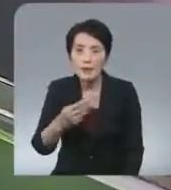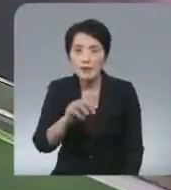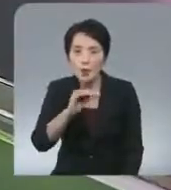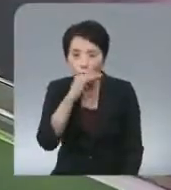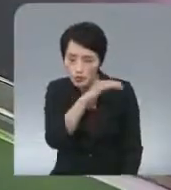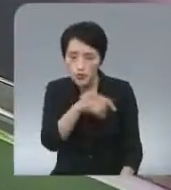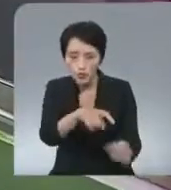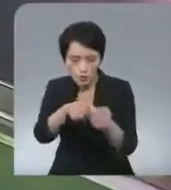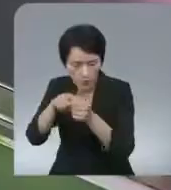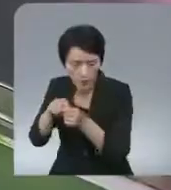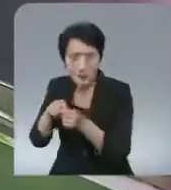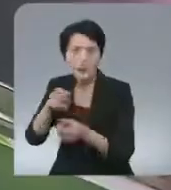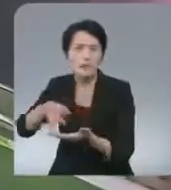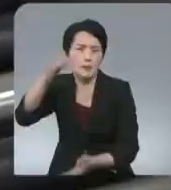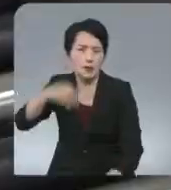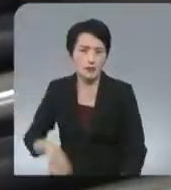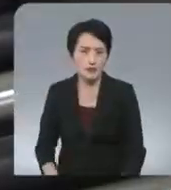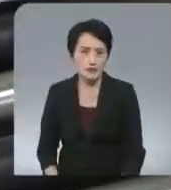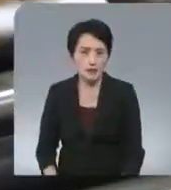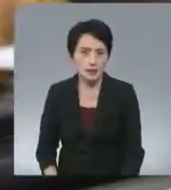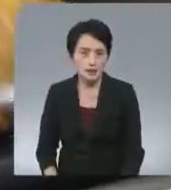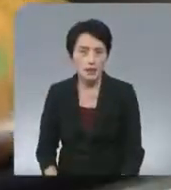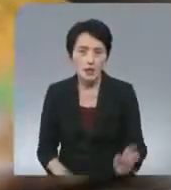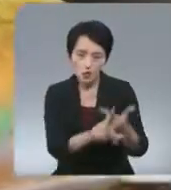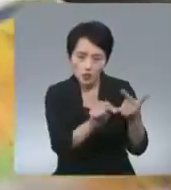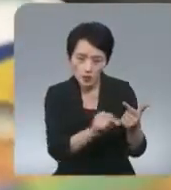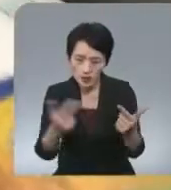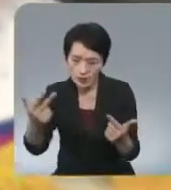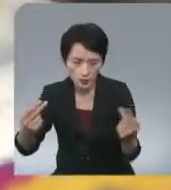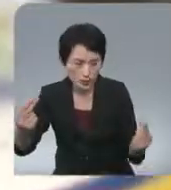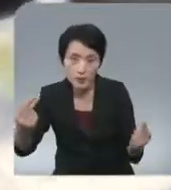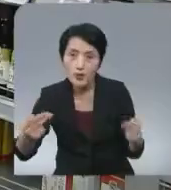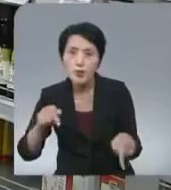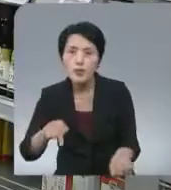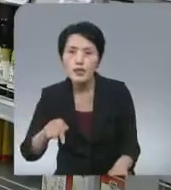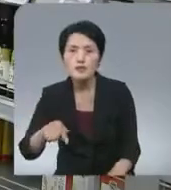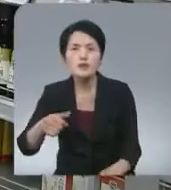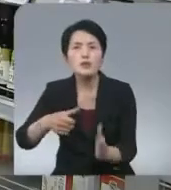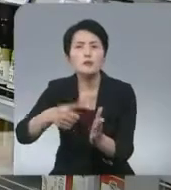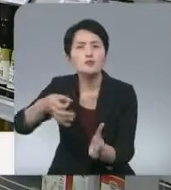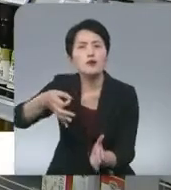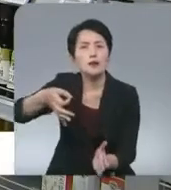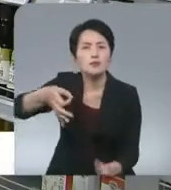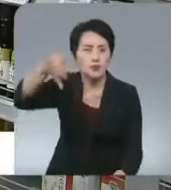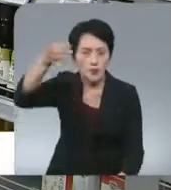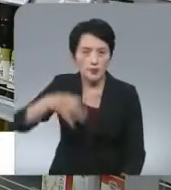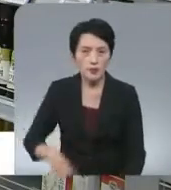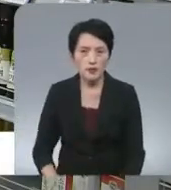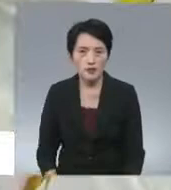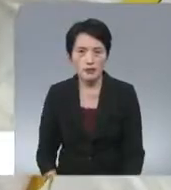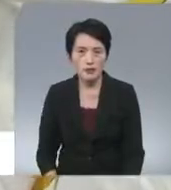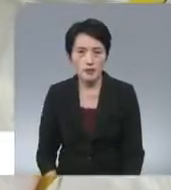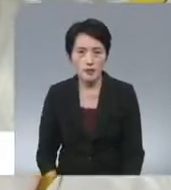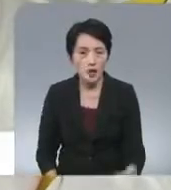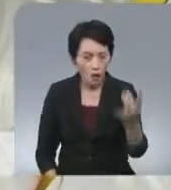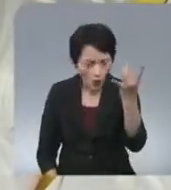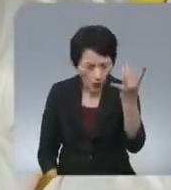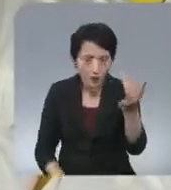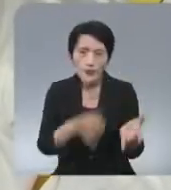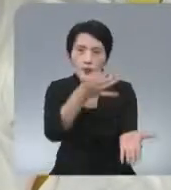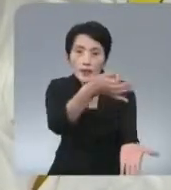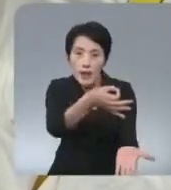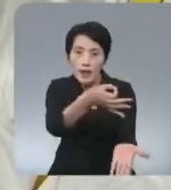の穀物の輸入価格はピークに達した第2四半期の価格が反映され第2四半期に比べて